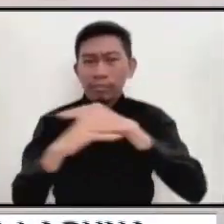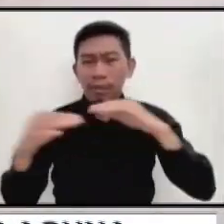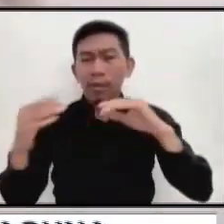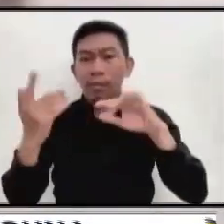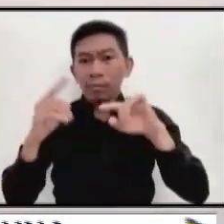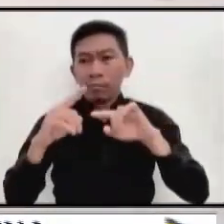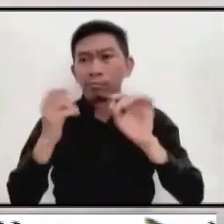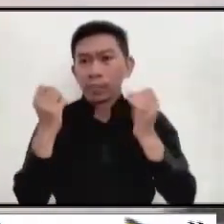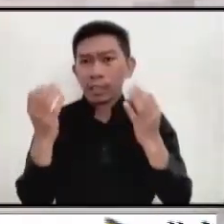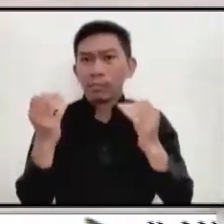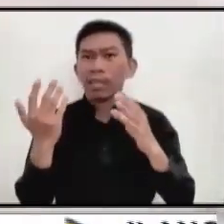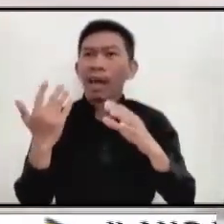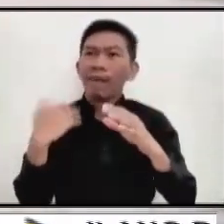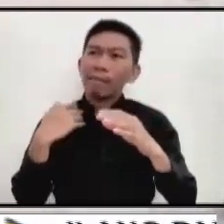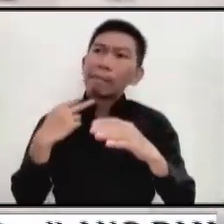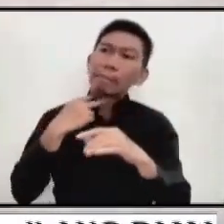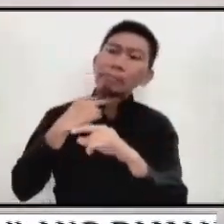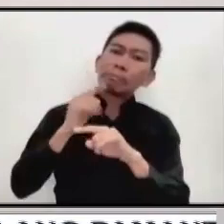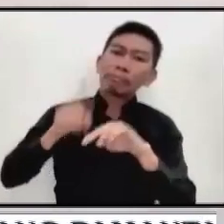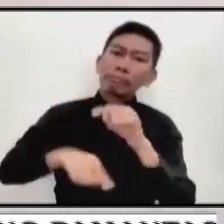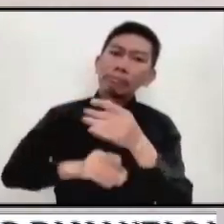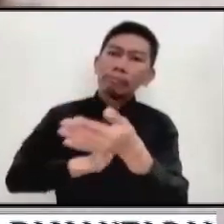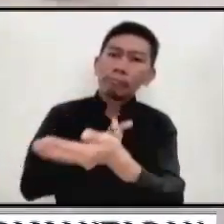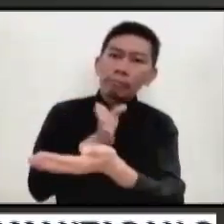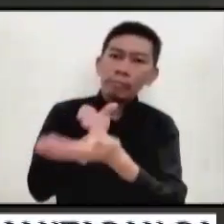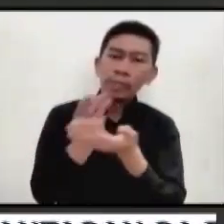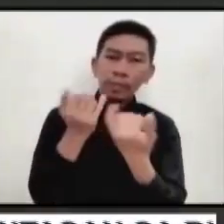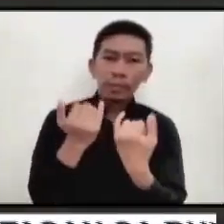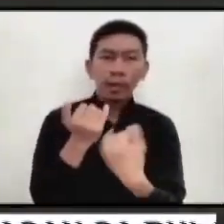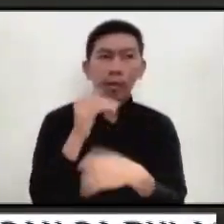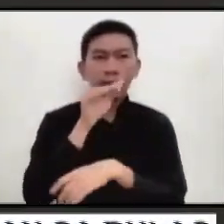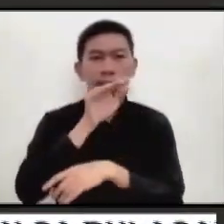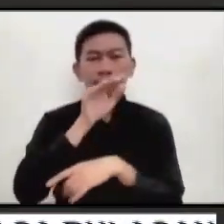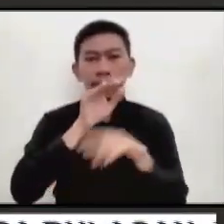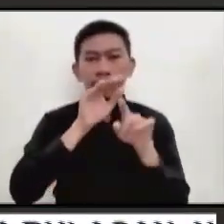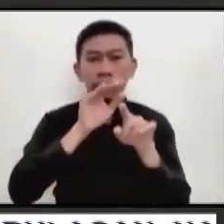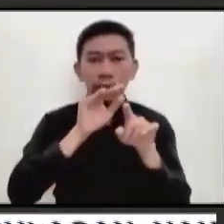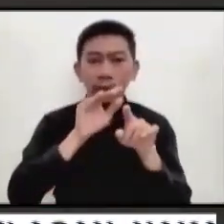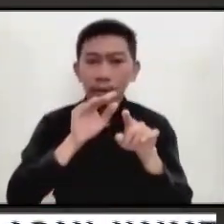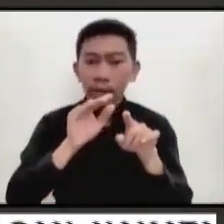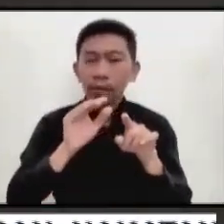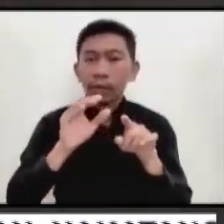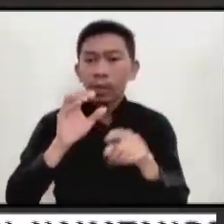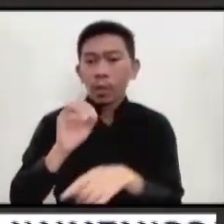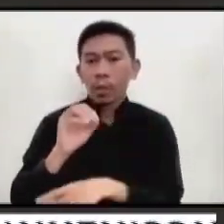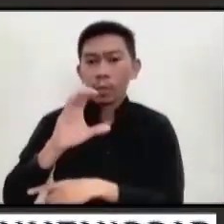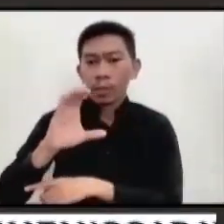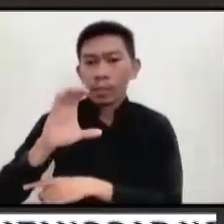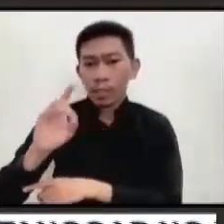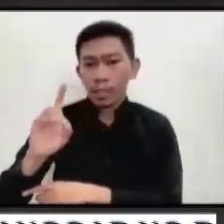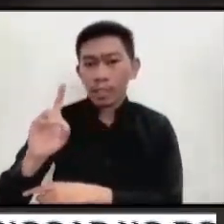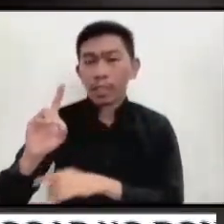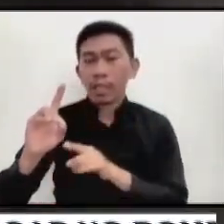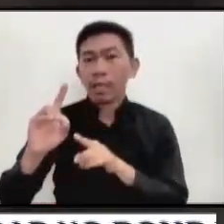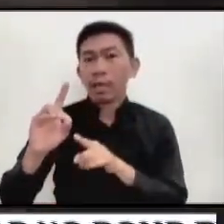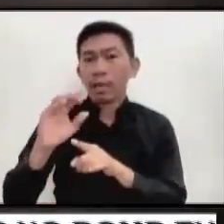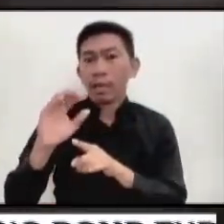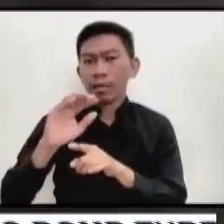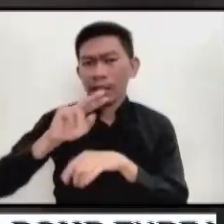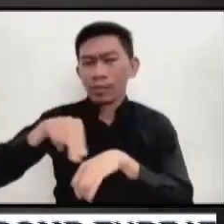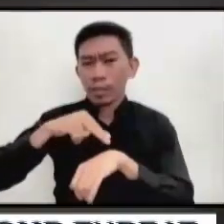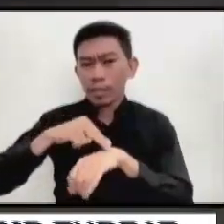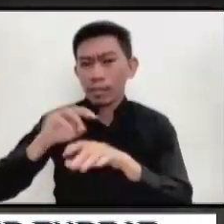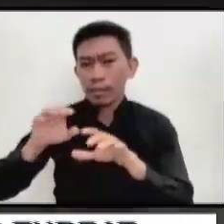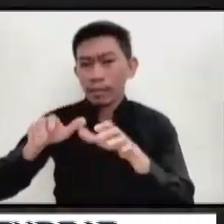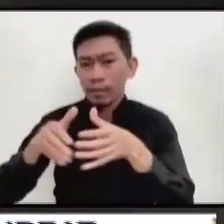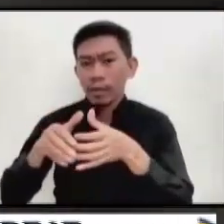requested na the support of our Office of Civil Defense at saka yung Coast Guard din po, nag-request na rin po